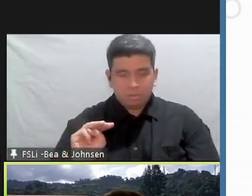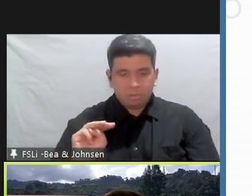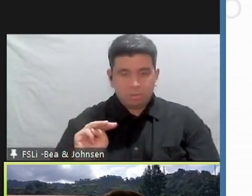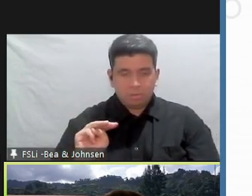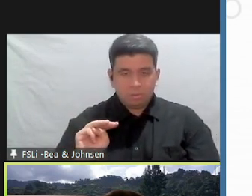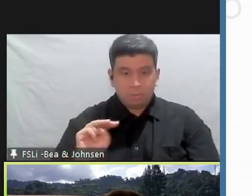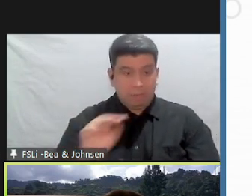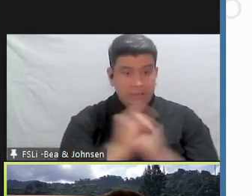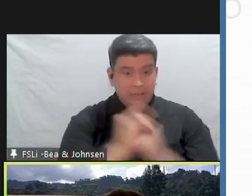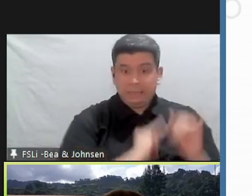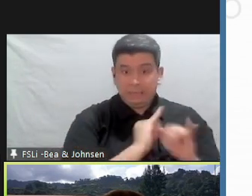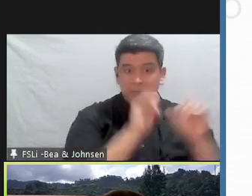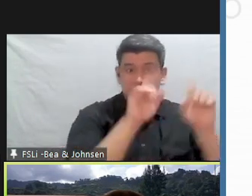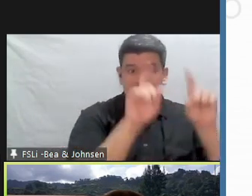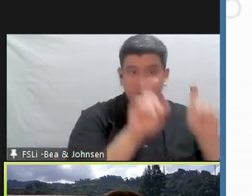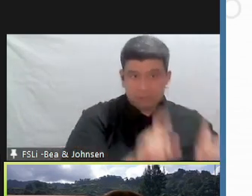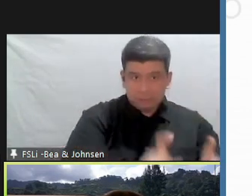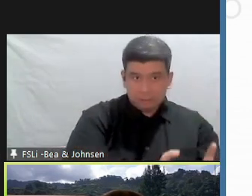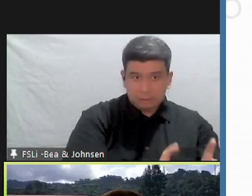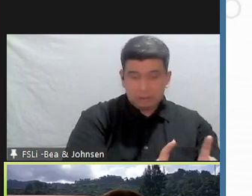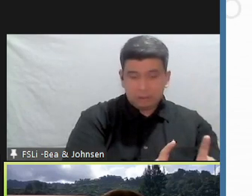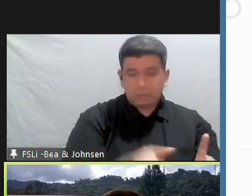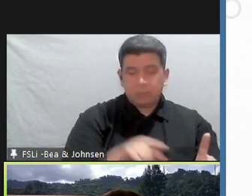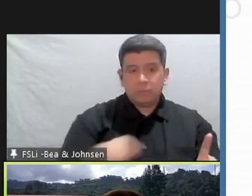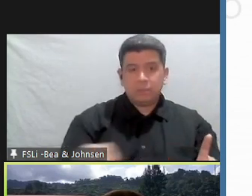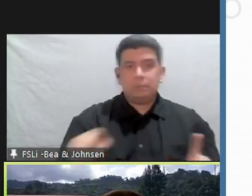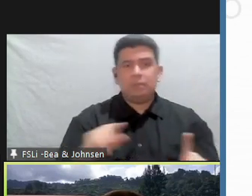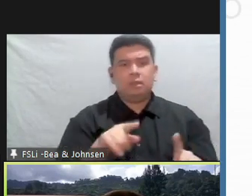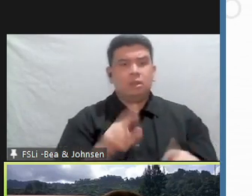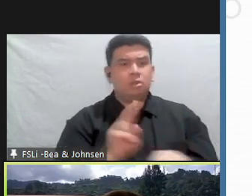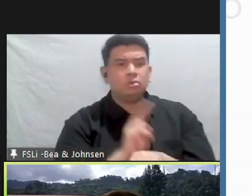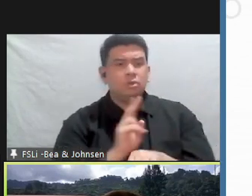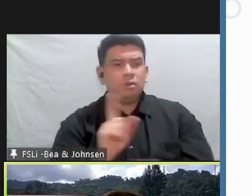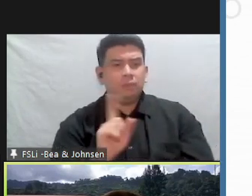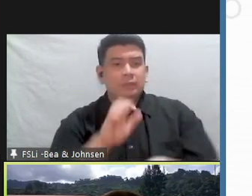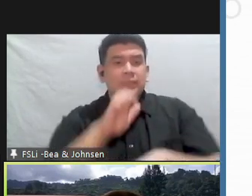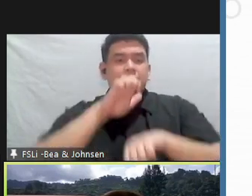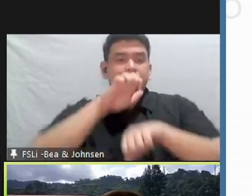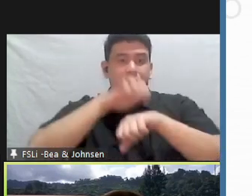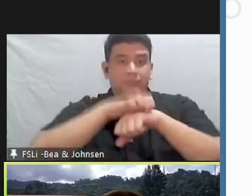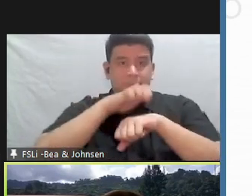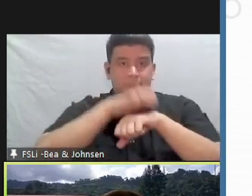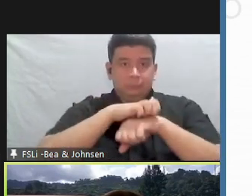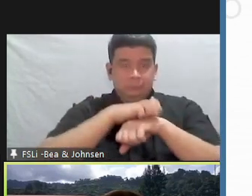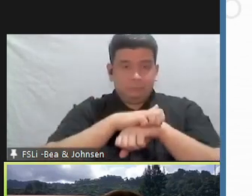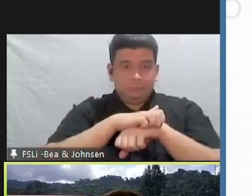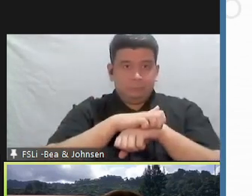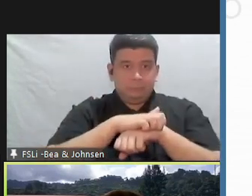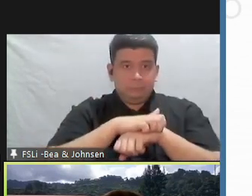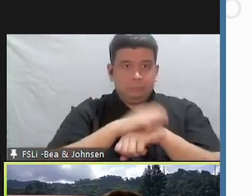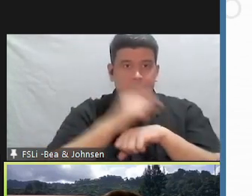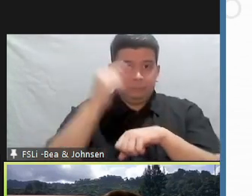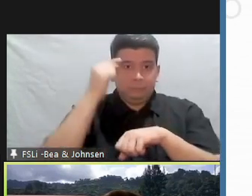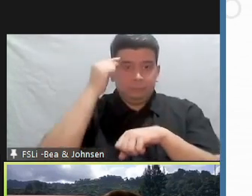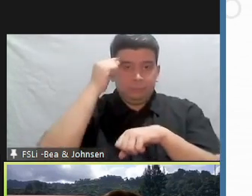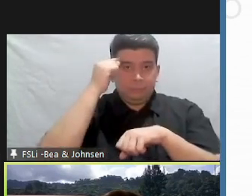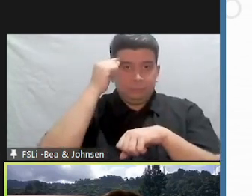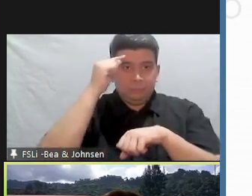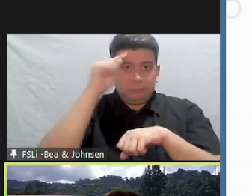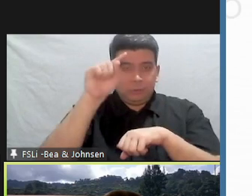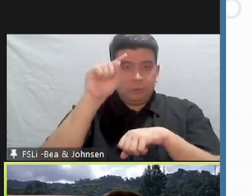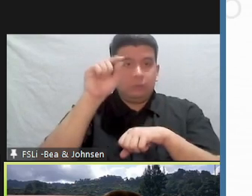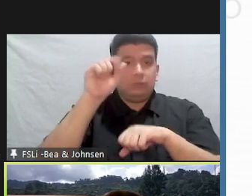to ay English ang ginagamit, para ito sa science, math, and literacy. Ang